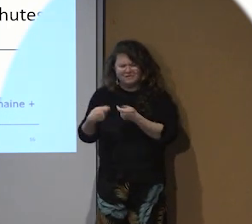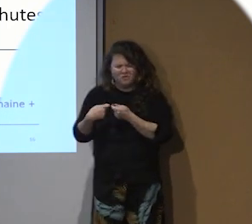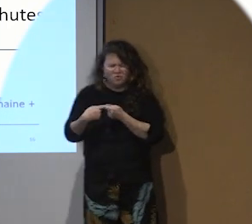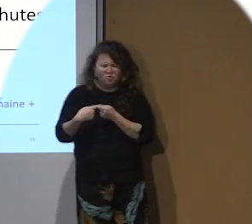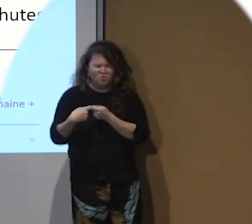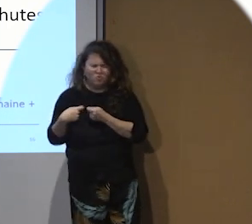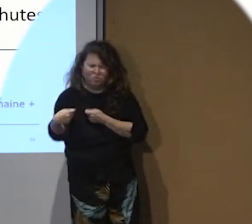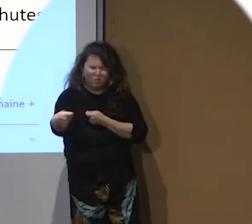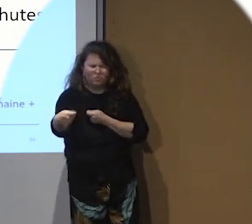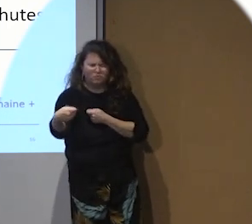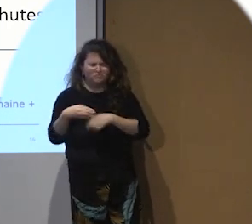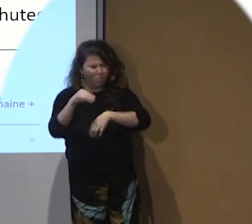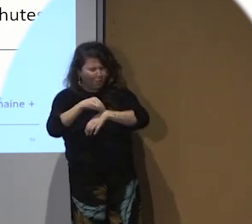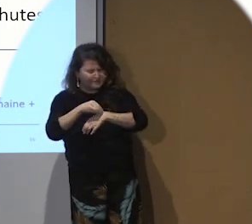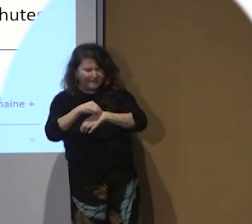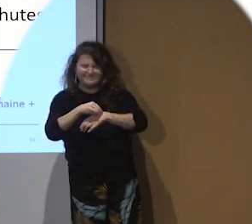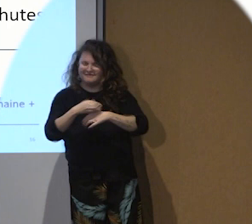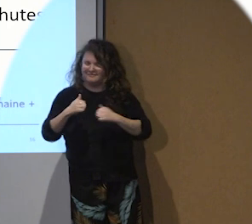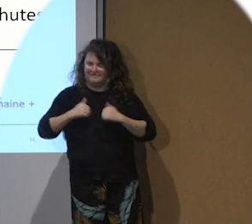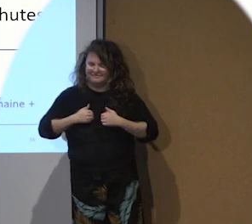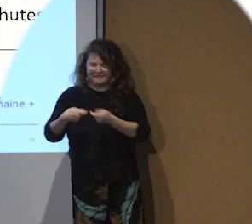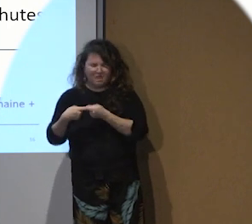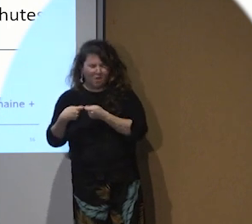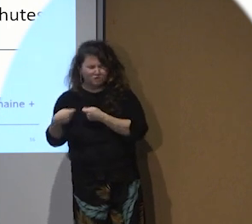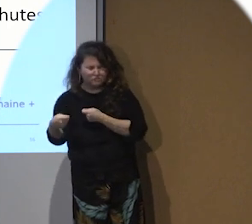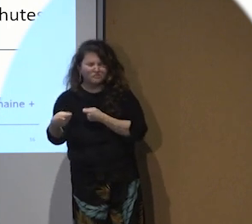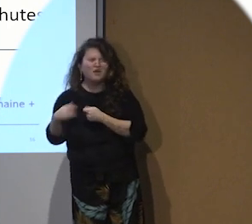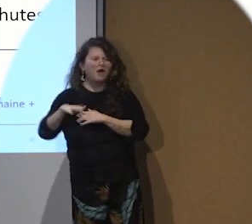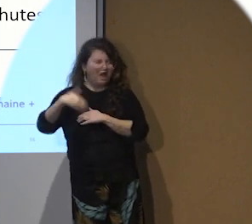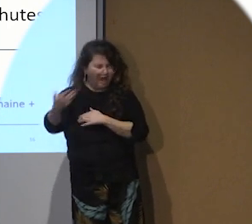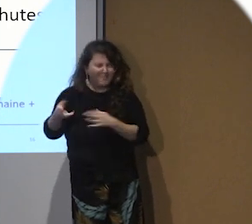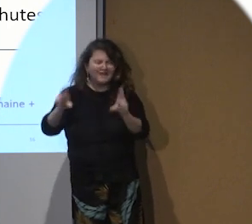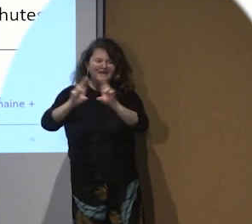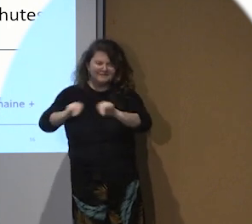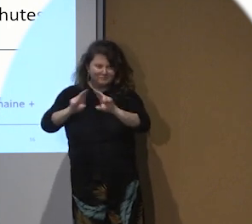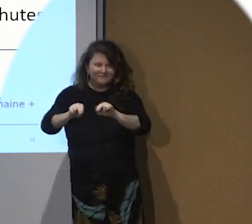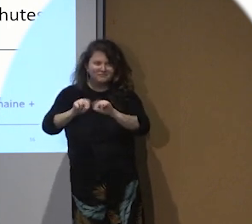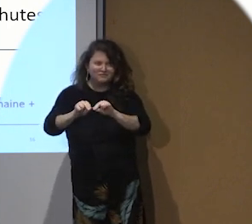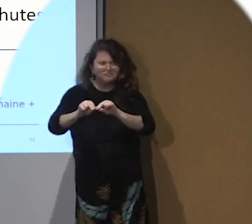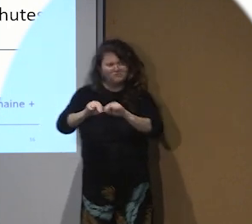d'endurance. J'expliquerai un petit peu après, faire la différence entre la moyenne intensité et la grande intensité.